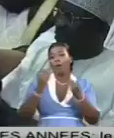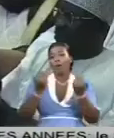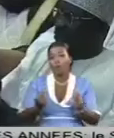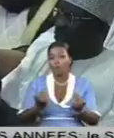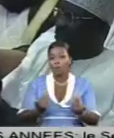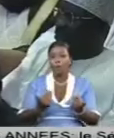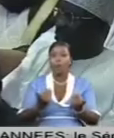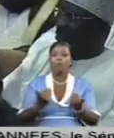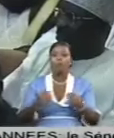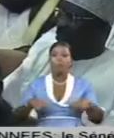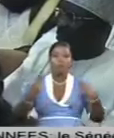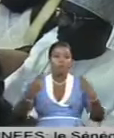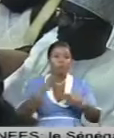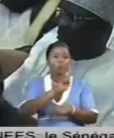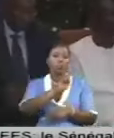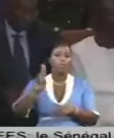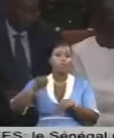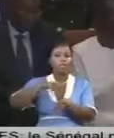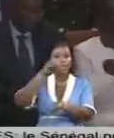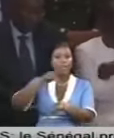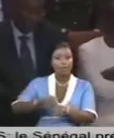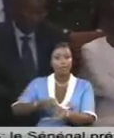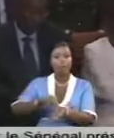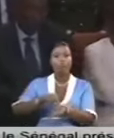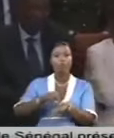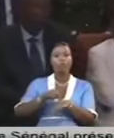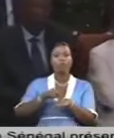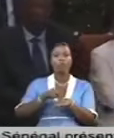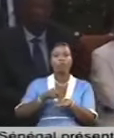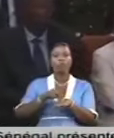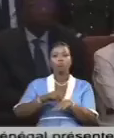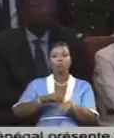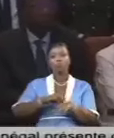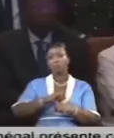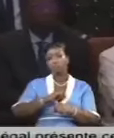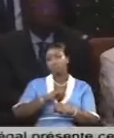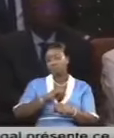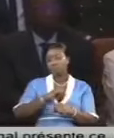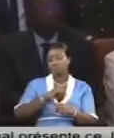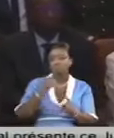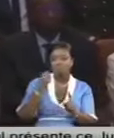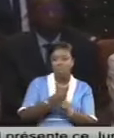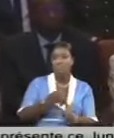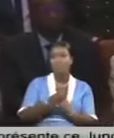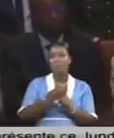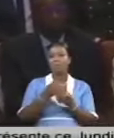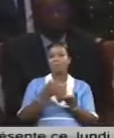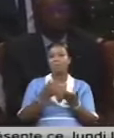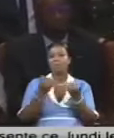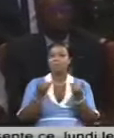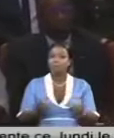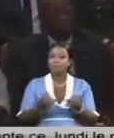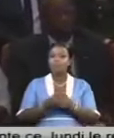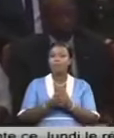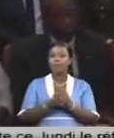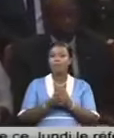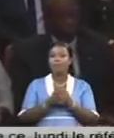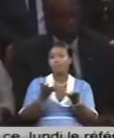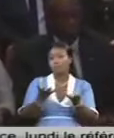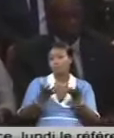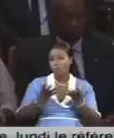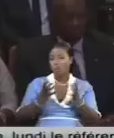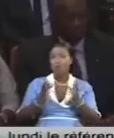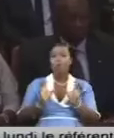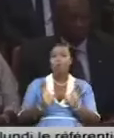d'une nation qui Transcend les défis immédiats des instants où l'ambition collective